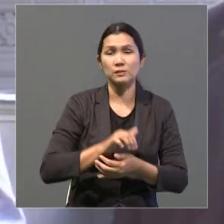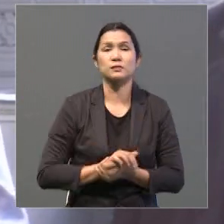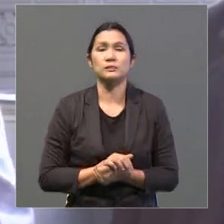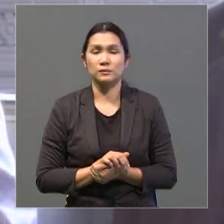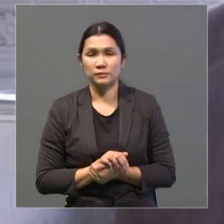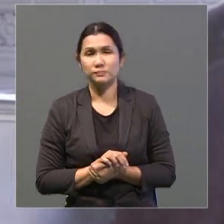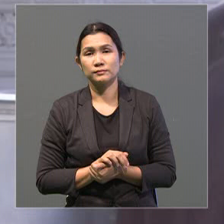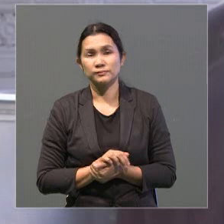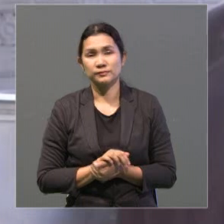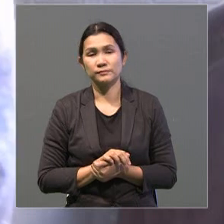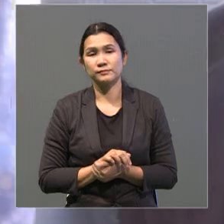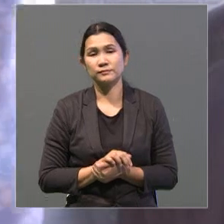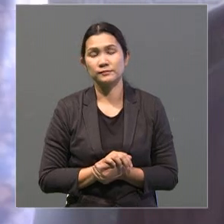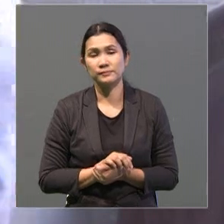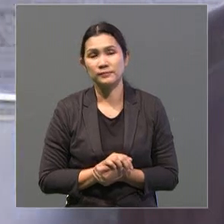ามนั้นนะครับ